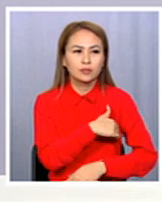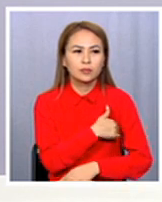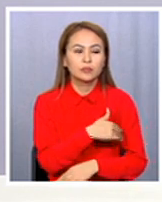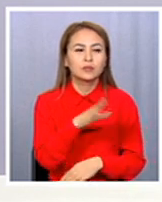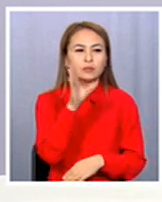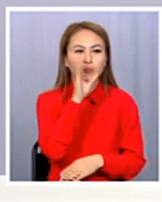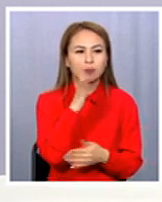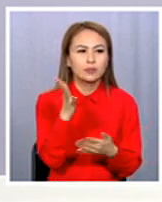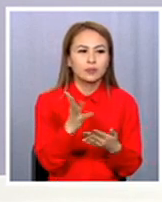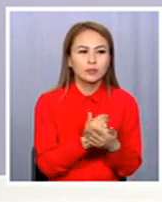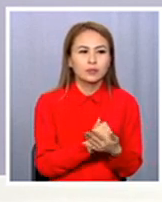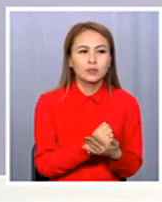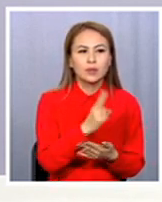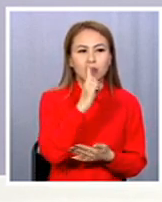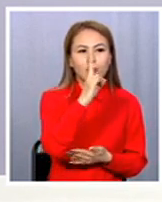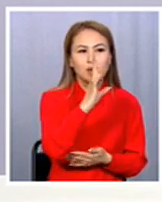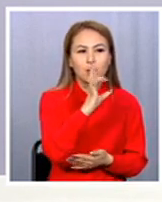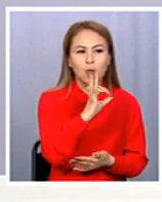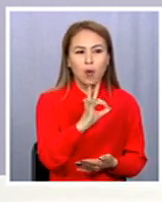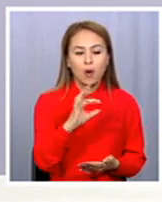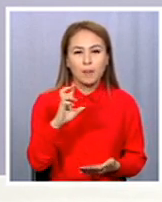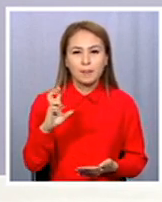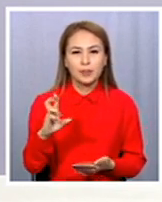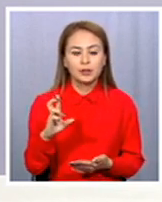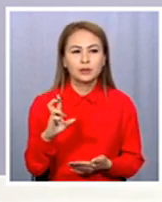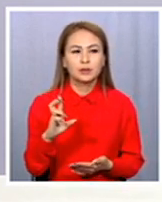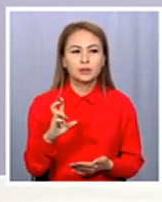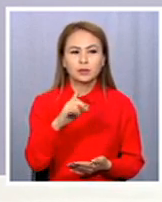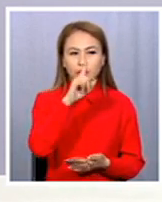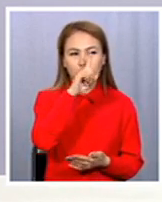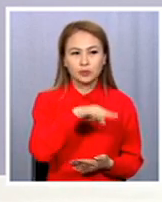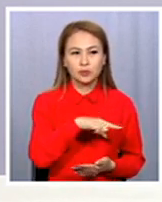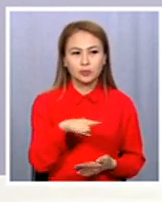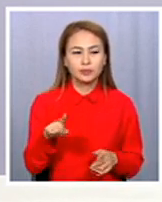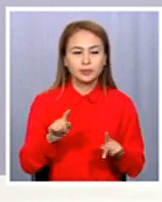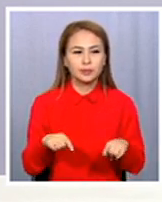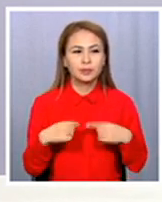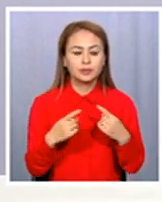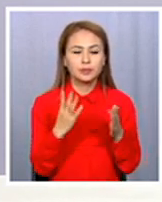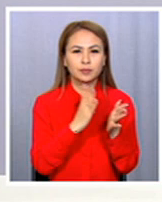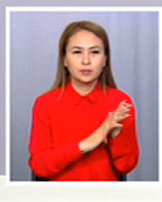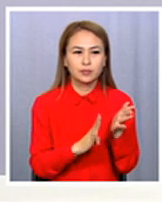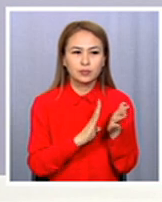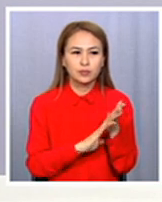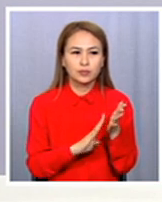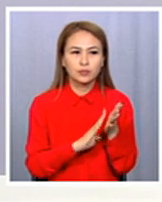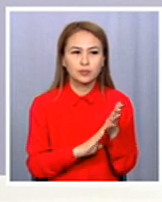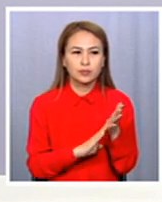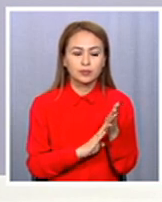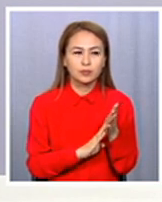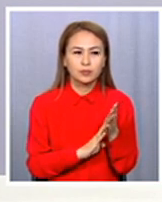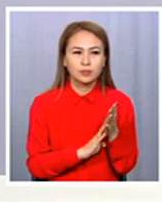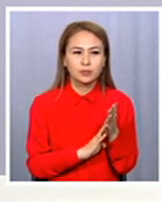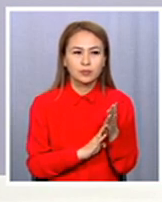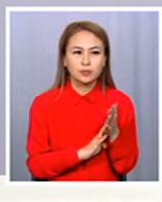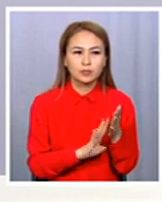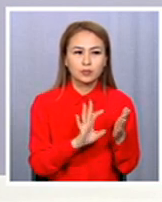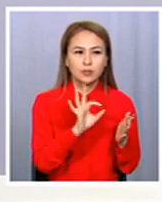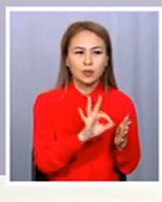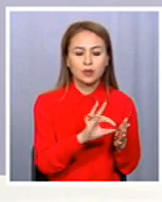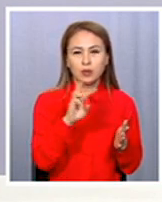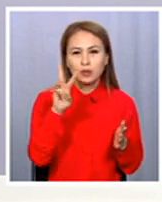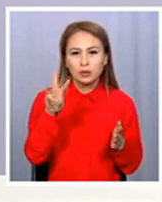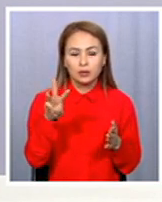Міне бізге К, О, Б тік бұрышы берілген, яғни ол 90 градус, және О, М